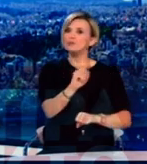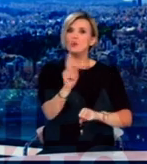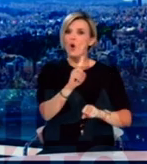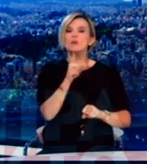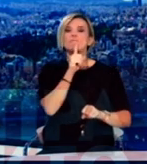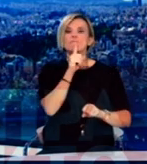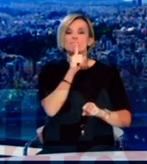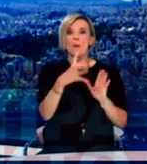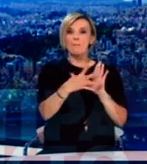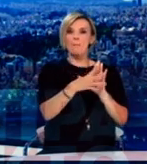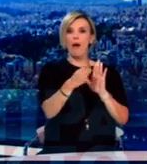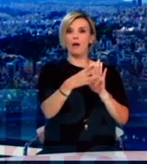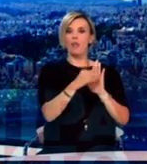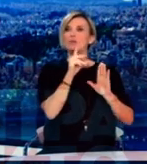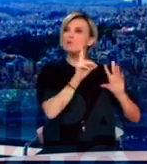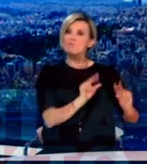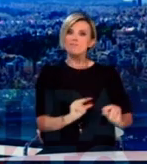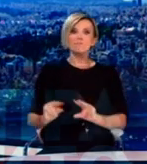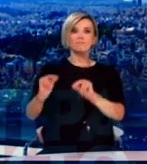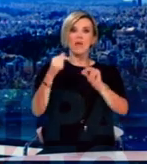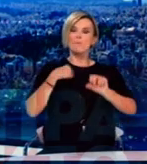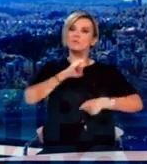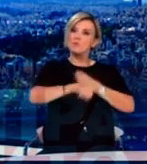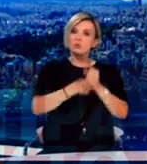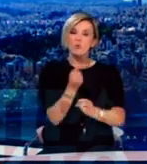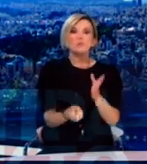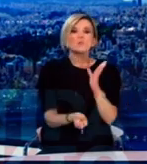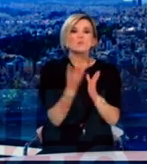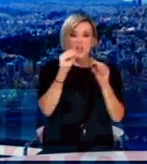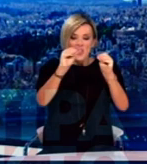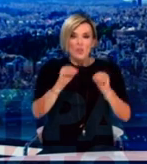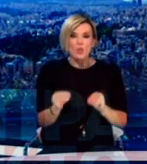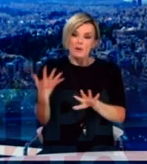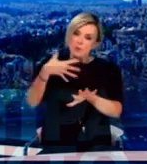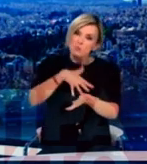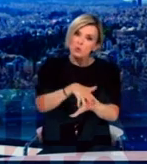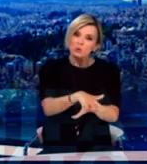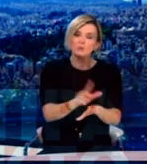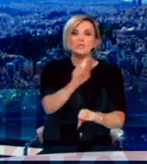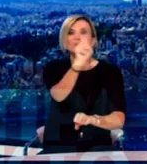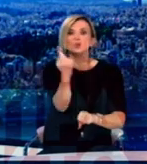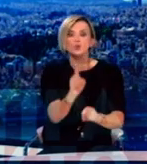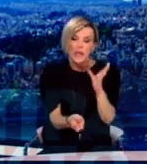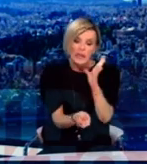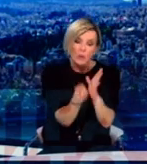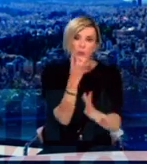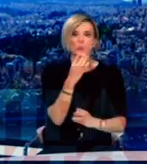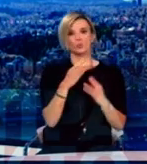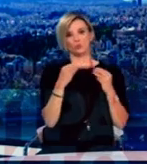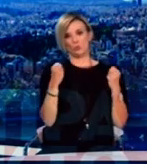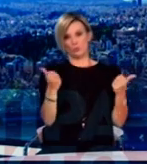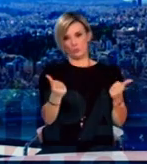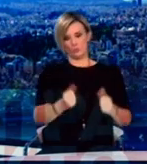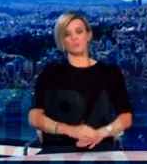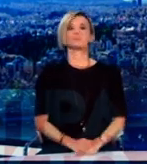είναι ένα φωτεινό παράδειγμα προσαρμοστικότητας της κοινωνίας μας στις ακραίες συνθήκες που ζούμε. Κυρίες και κύριοι,